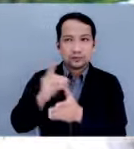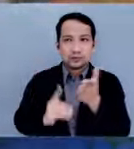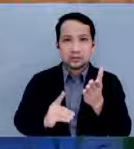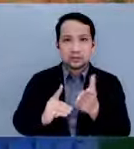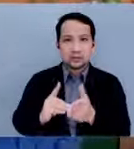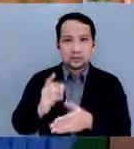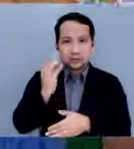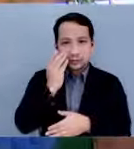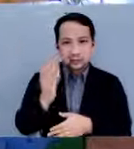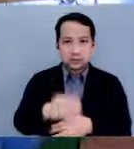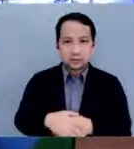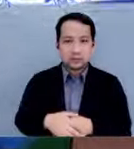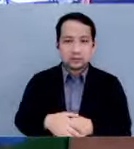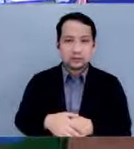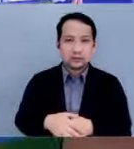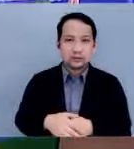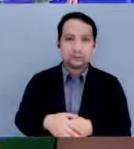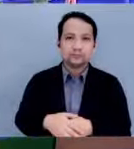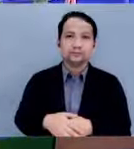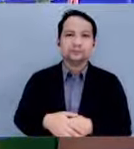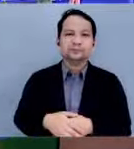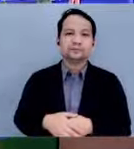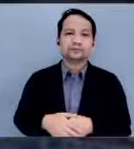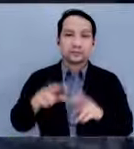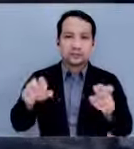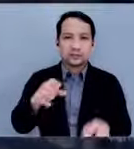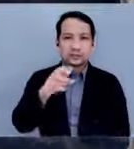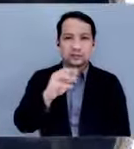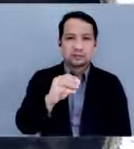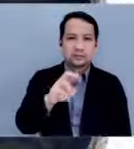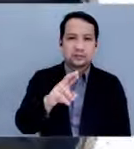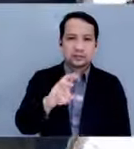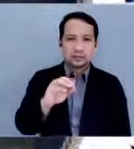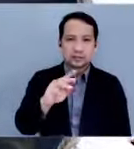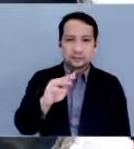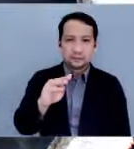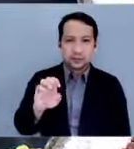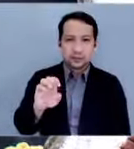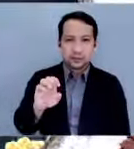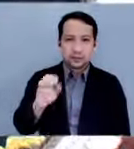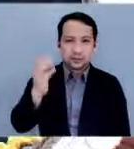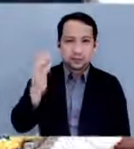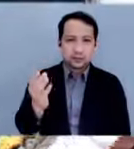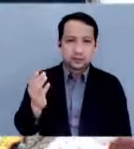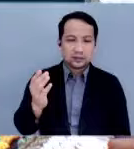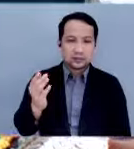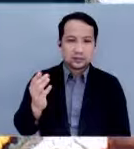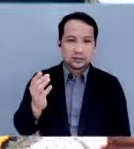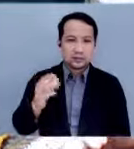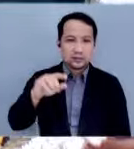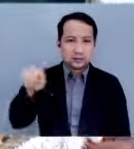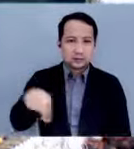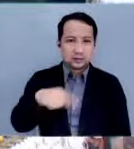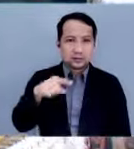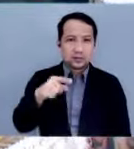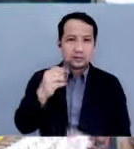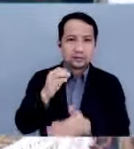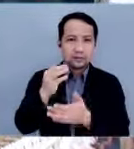lang ba ang hindi may alam na ibig sabihin ng macrame? Ano ba yung macrame? Actually, ma'am, ito na po yung mismong term para sa mga fiber art na ganito